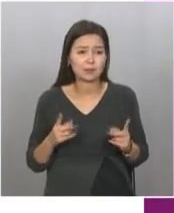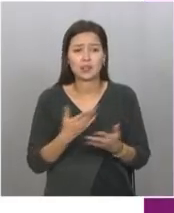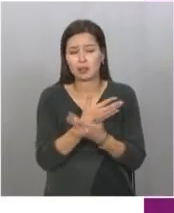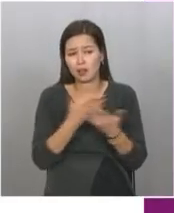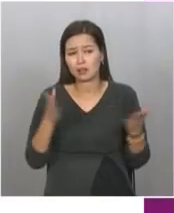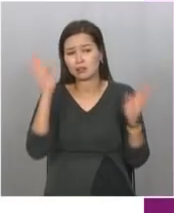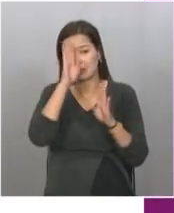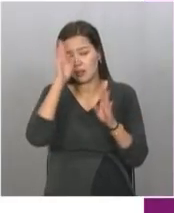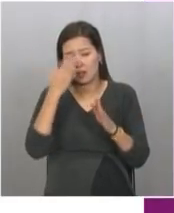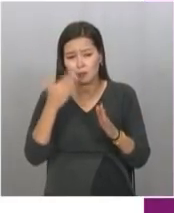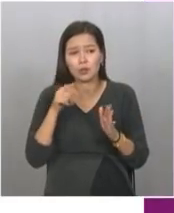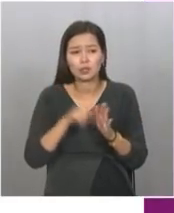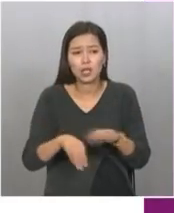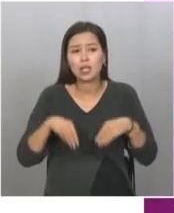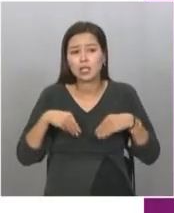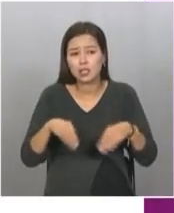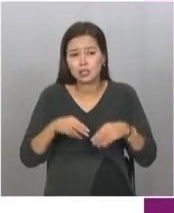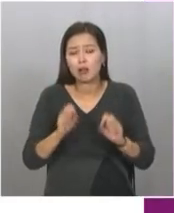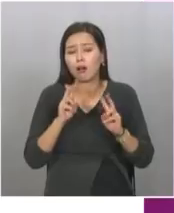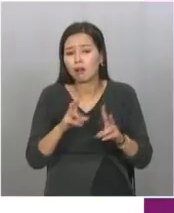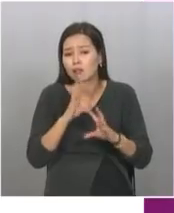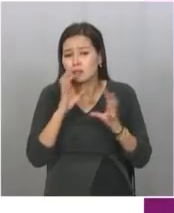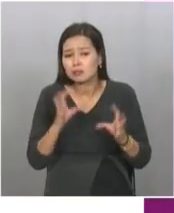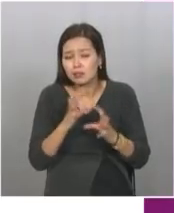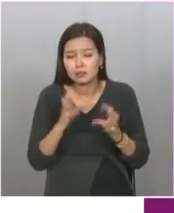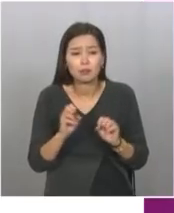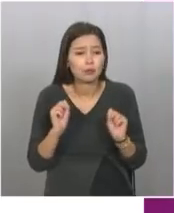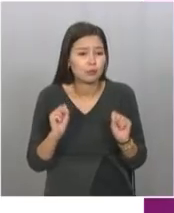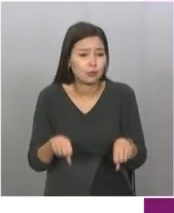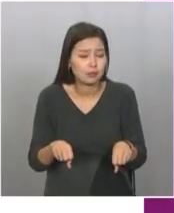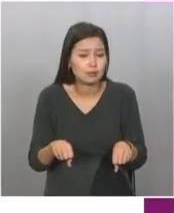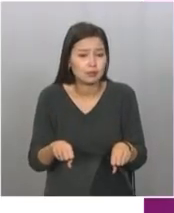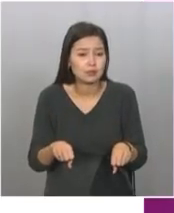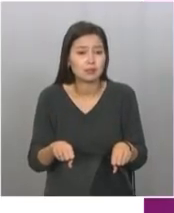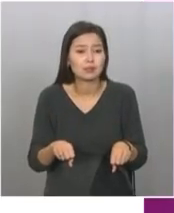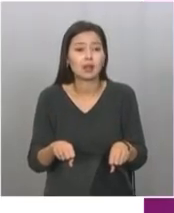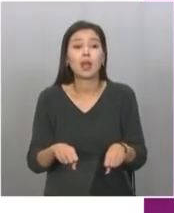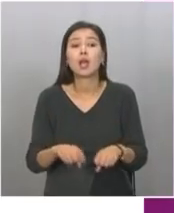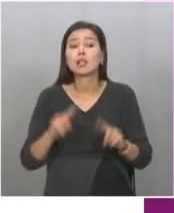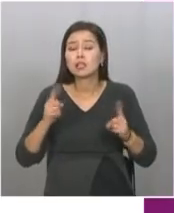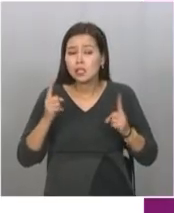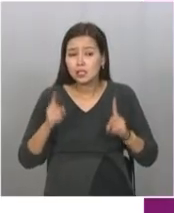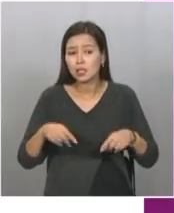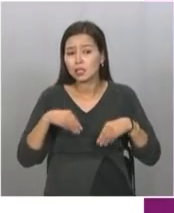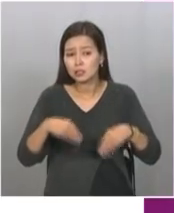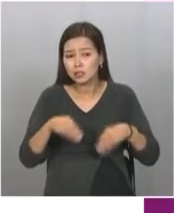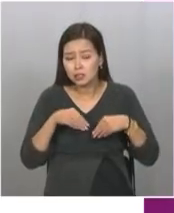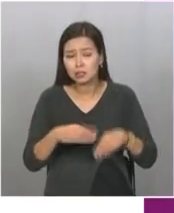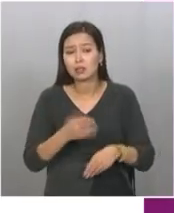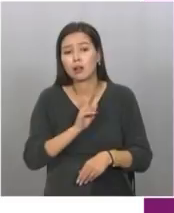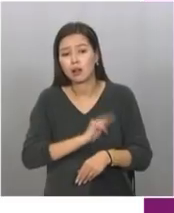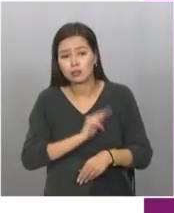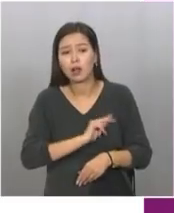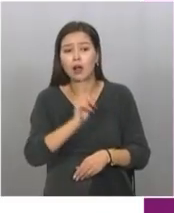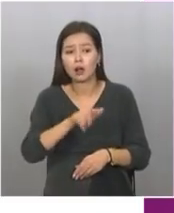табиғи құбылыстардан егістікті қалай сақтап қалуға болады? Неліктен егіншілікпен